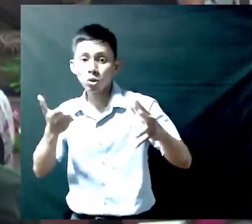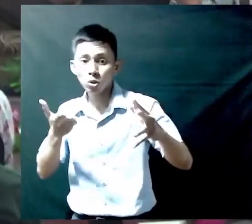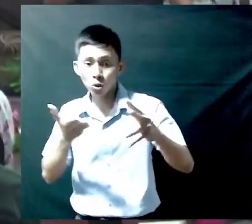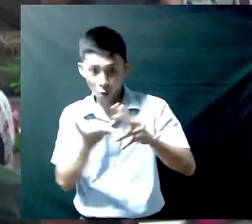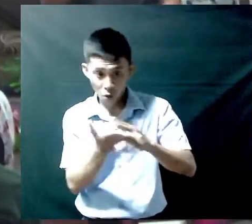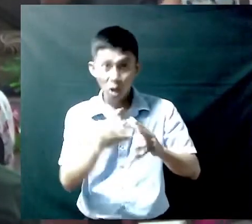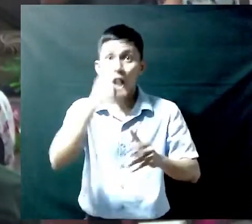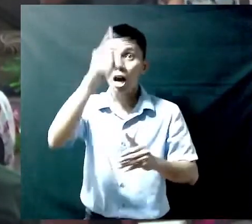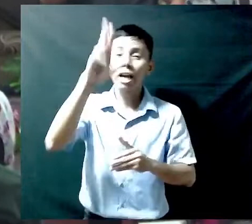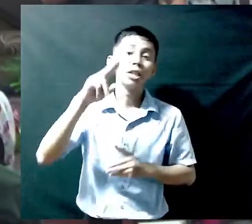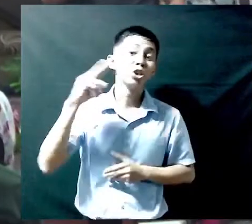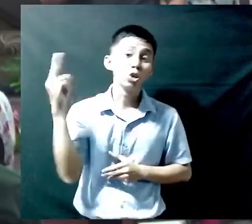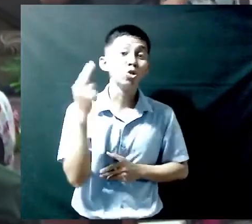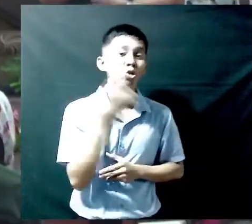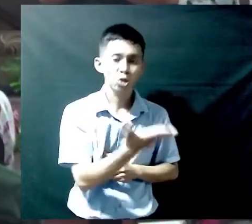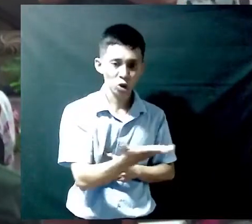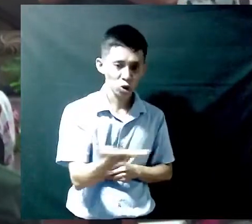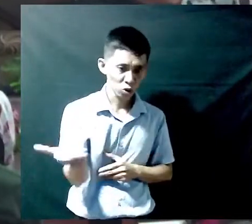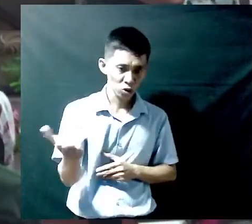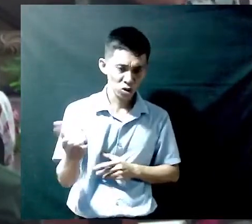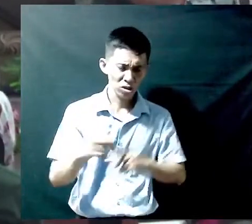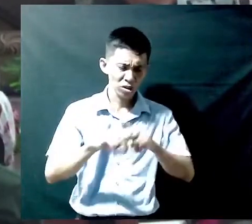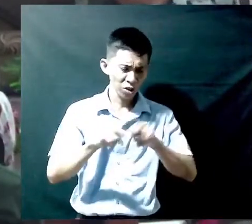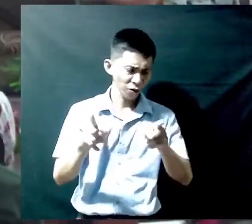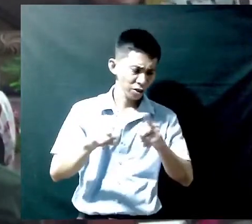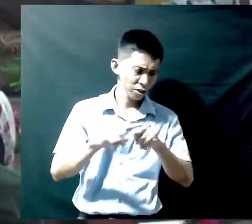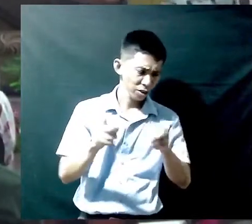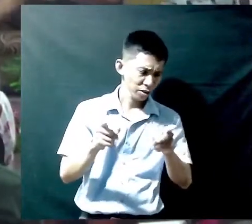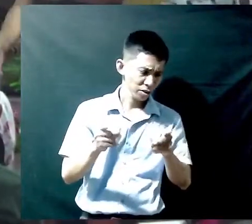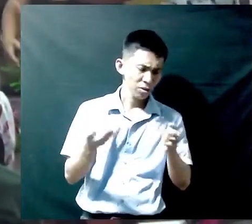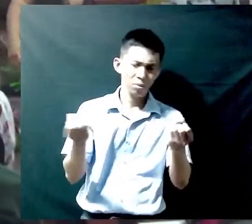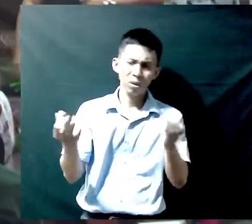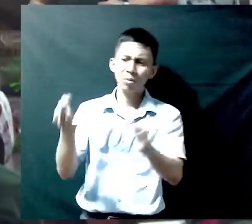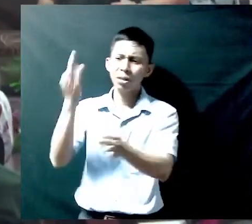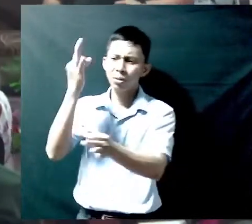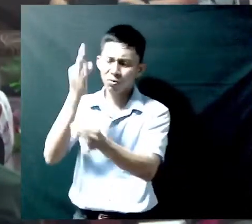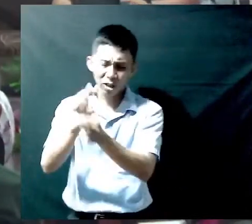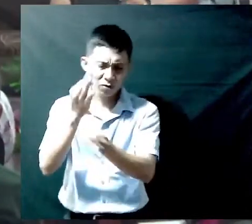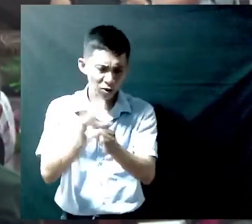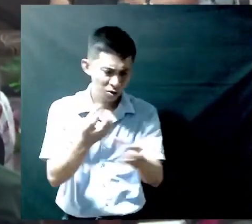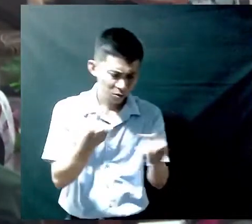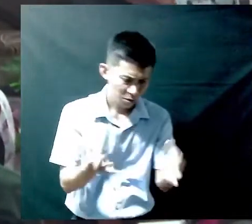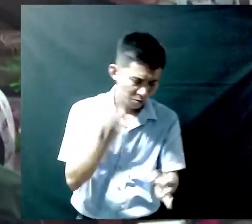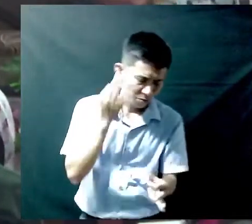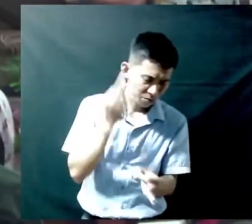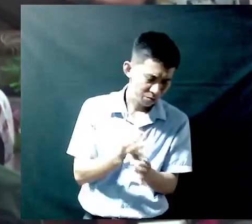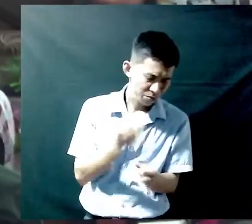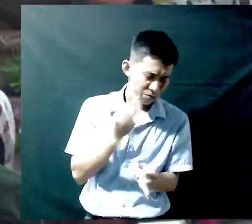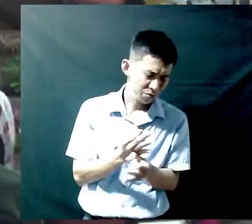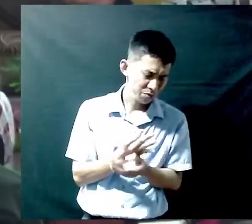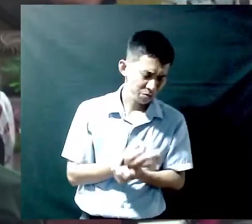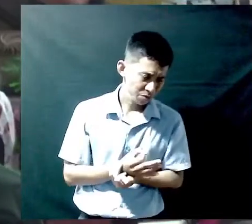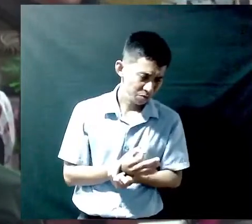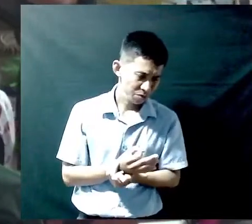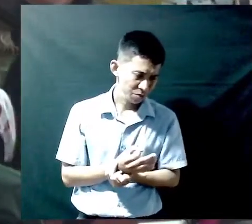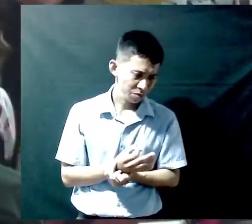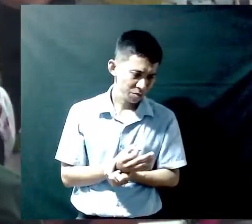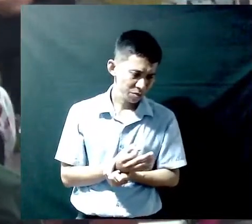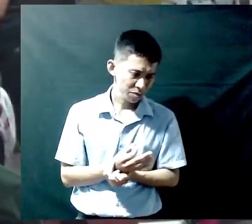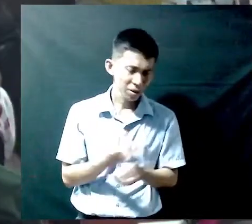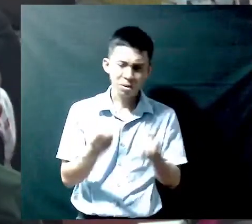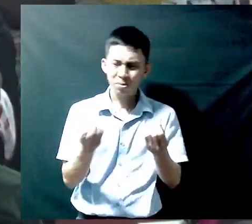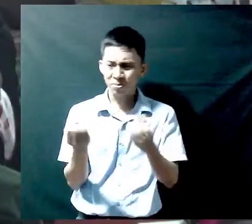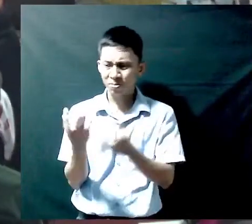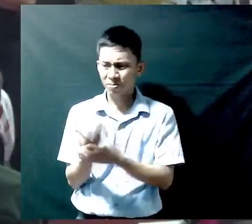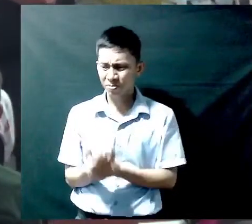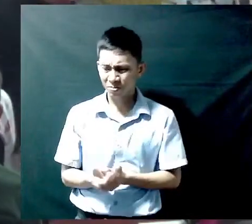Magkaiba yun eh. Ang dami nating faithful sa church. May ministry dito, may ministry doon,